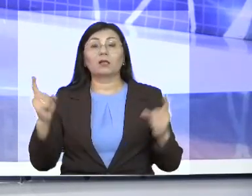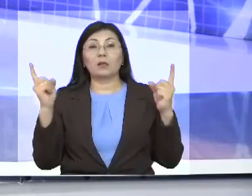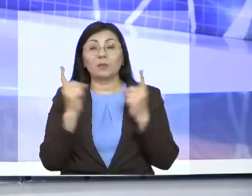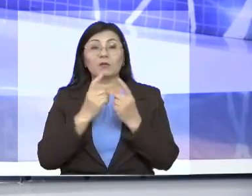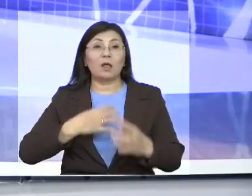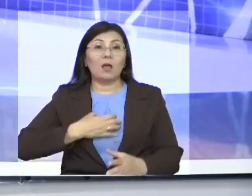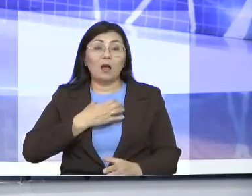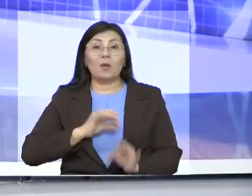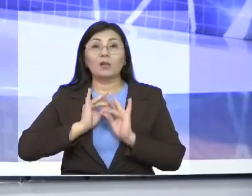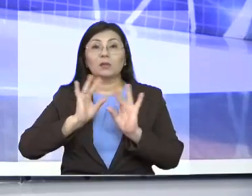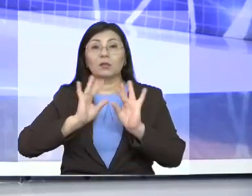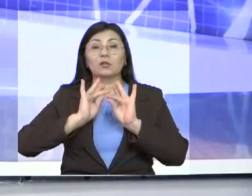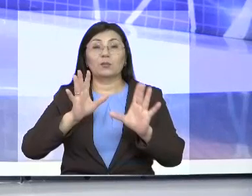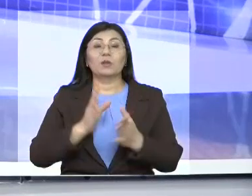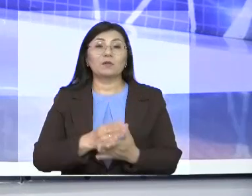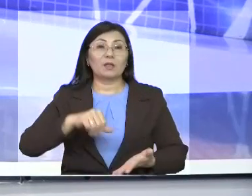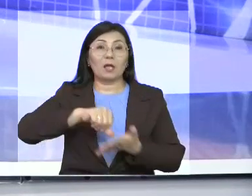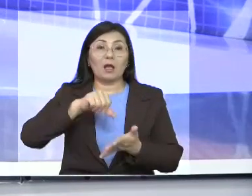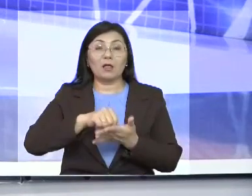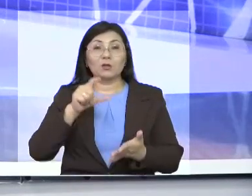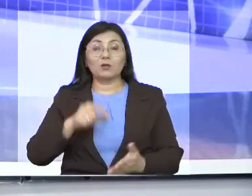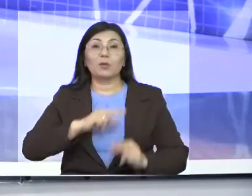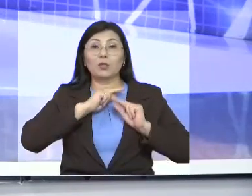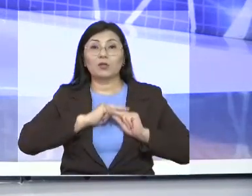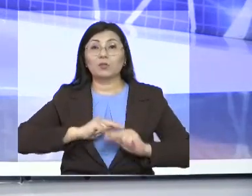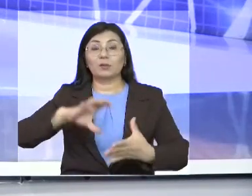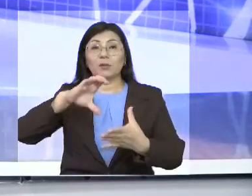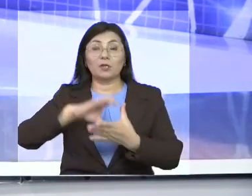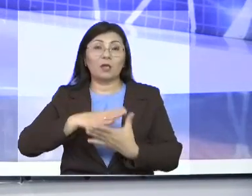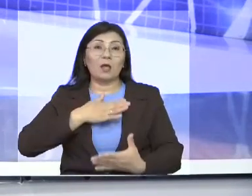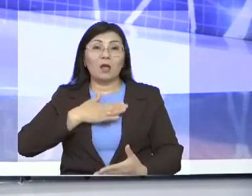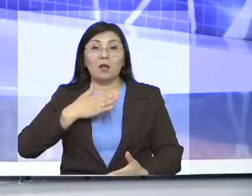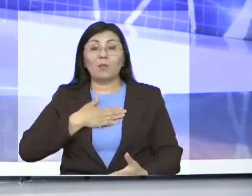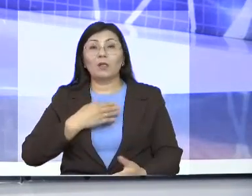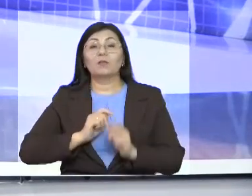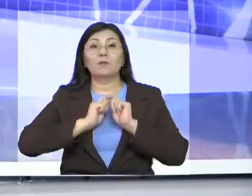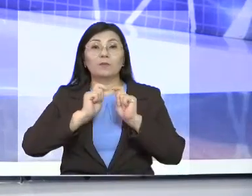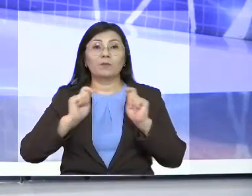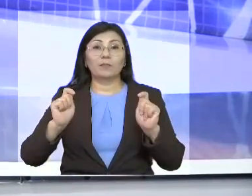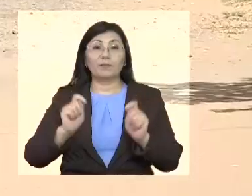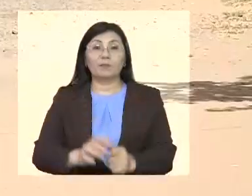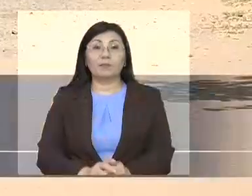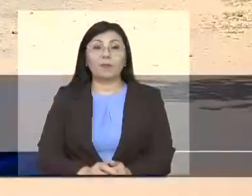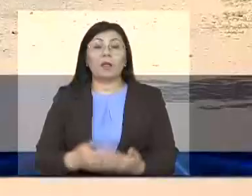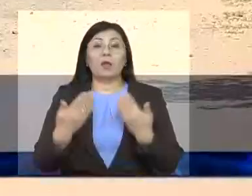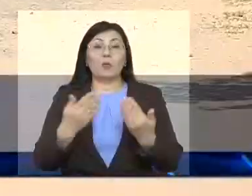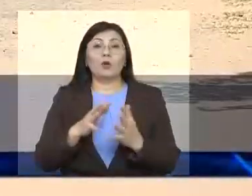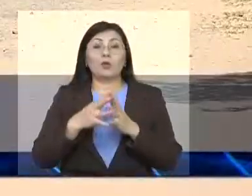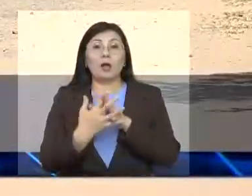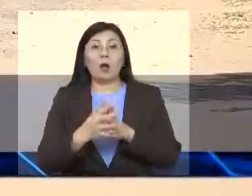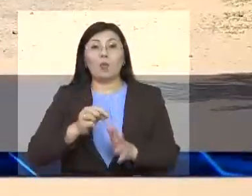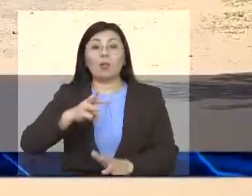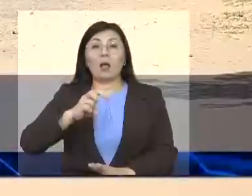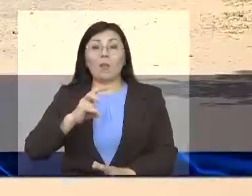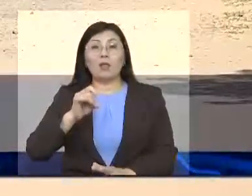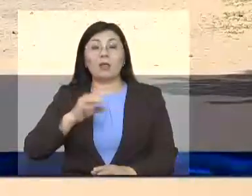жобаның маңыздылығын түсіндірді. Жоба қатысушыларының жұмысымен танысып белсенділерді марапаттады. Бүгінде ауыл аманаты